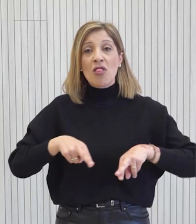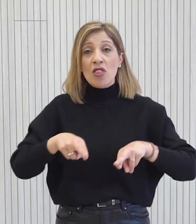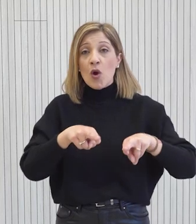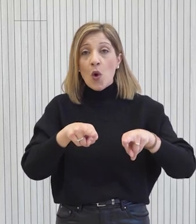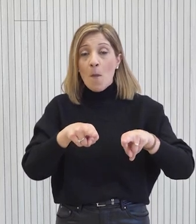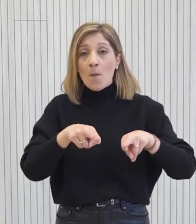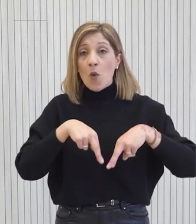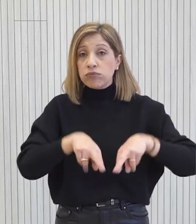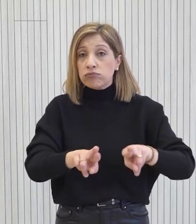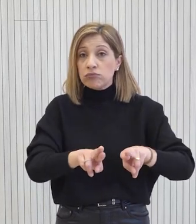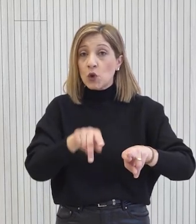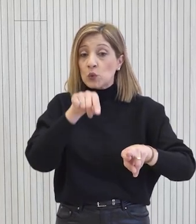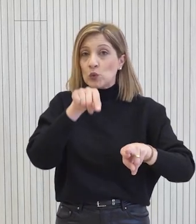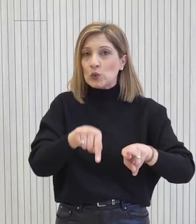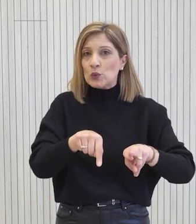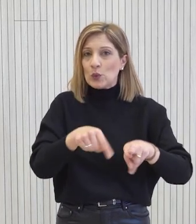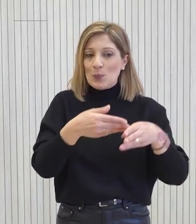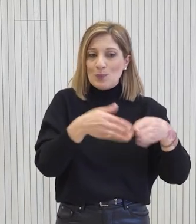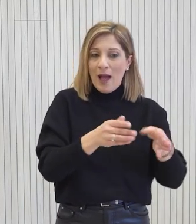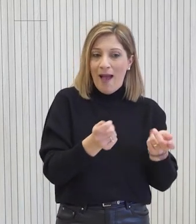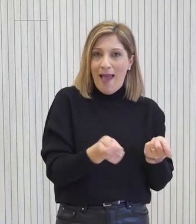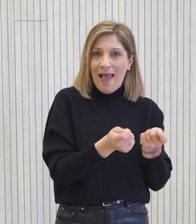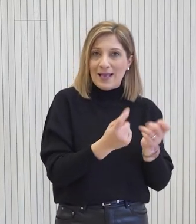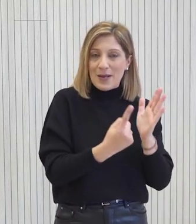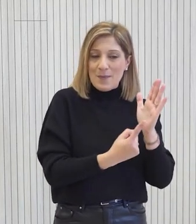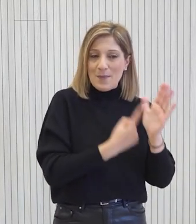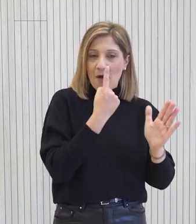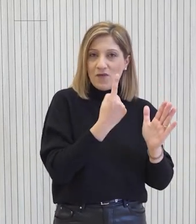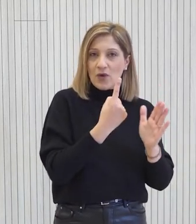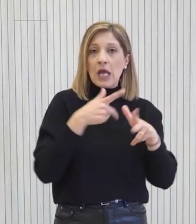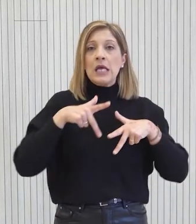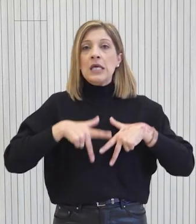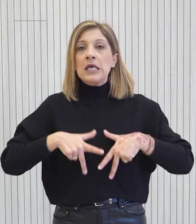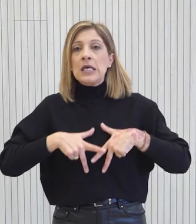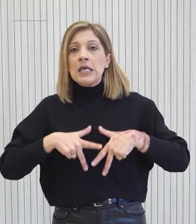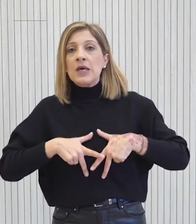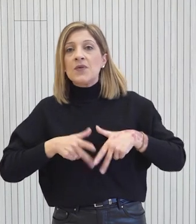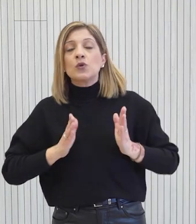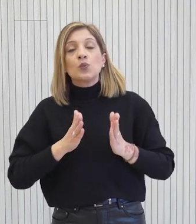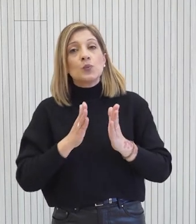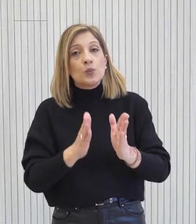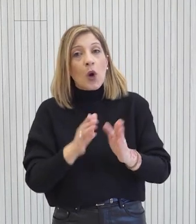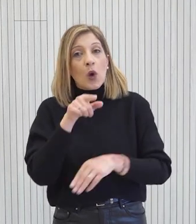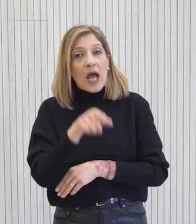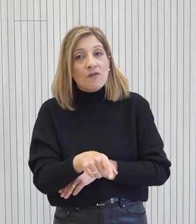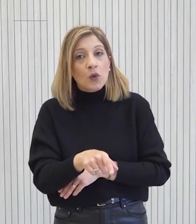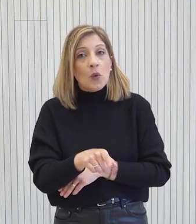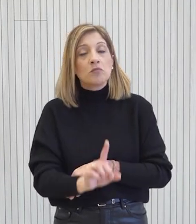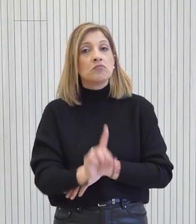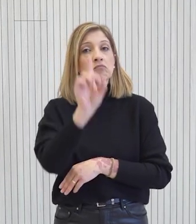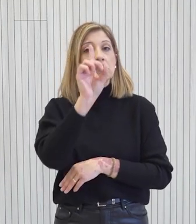υπάρχει το προηγούμενο πλέον τώρα που η στιγμή που η Κυπριακή Δημοκρατία και η κυβέρνηση της Κύπρου ήδη έχει προχωρήσει σε αυτό το πρώτο